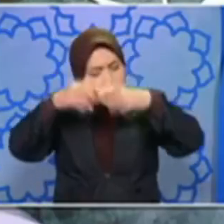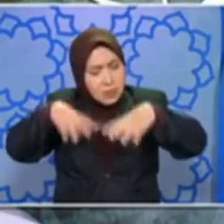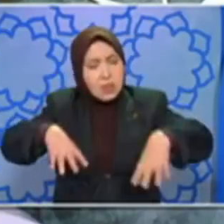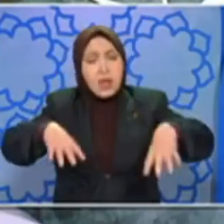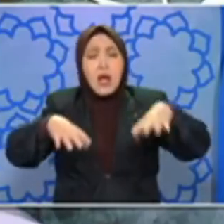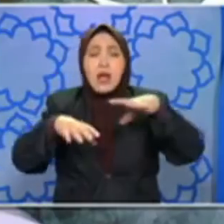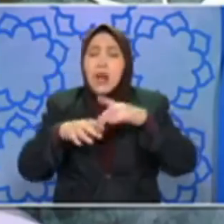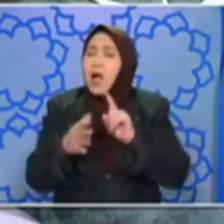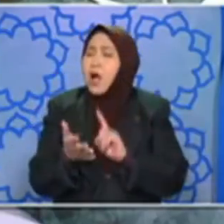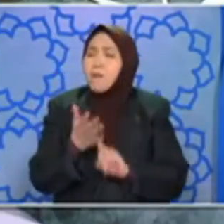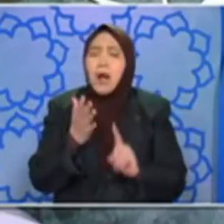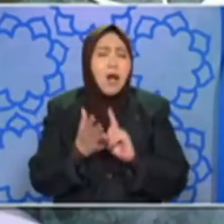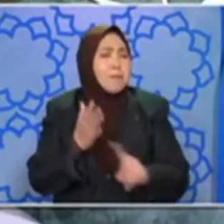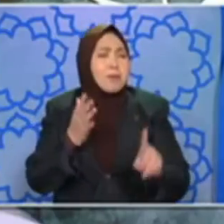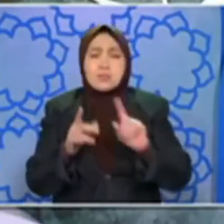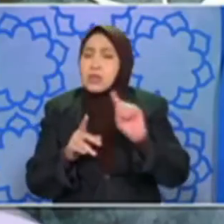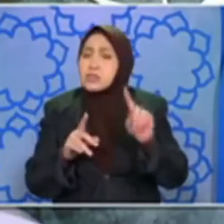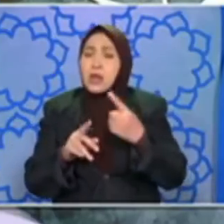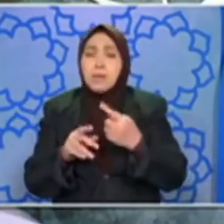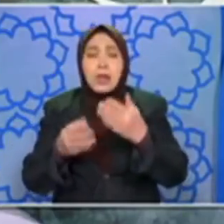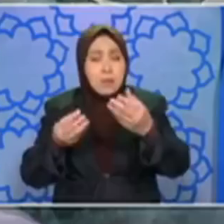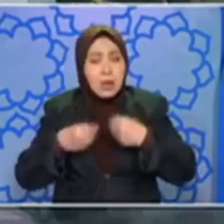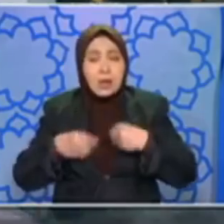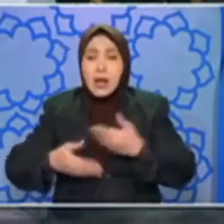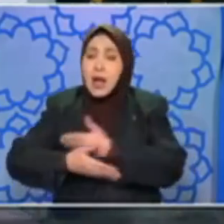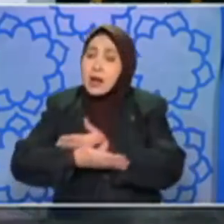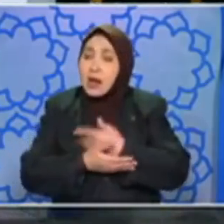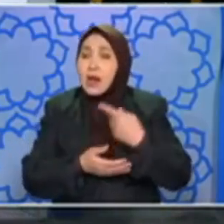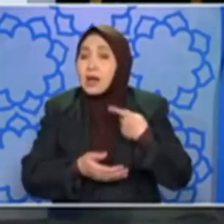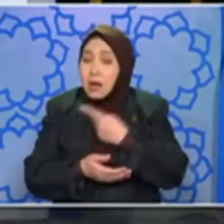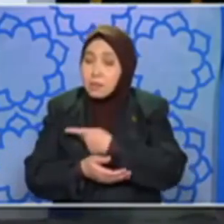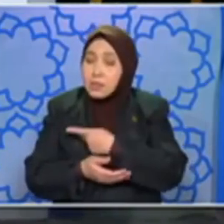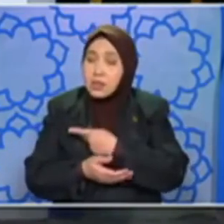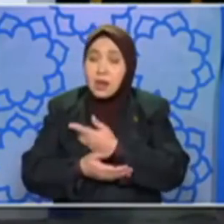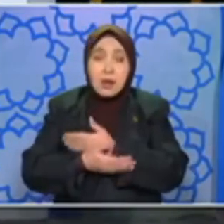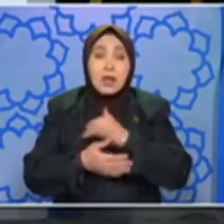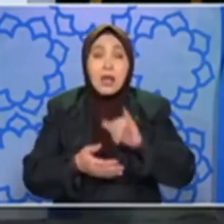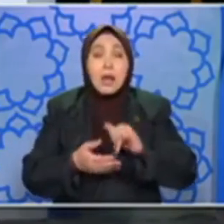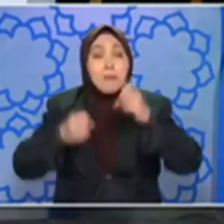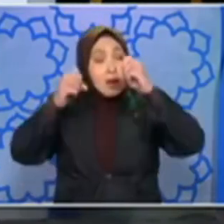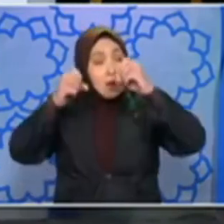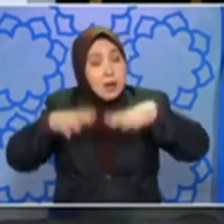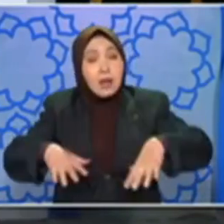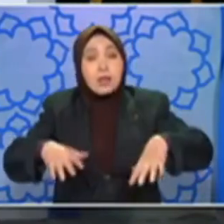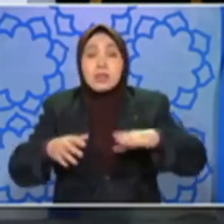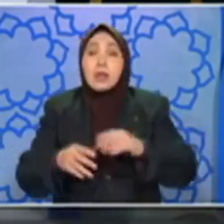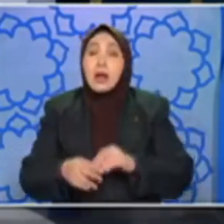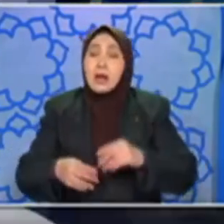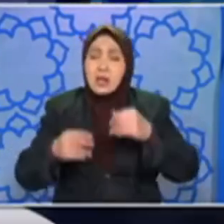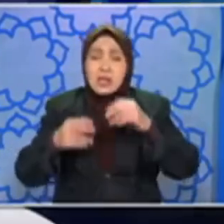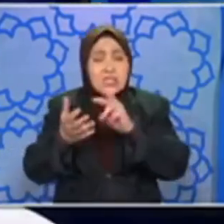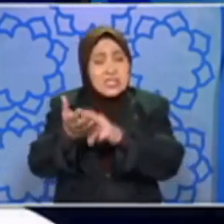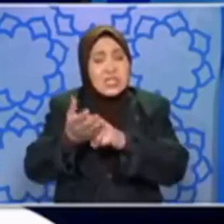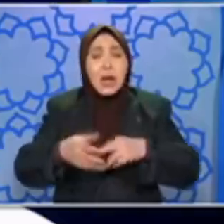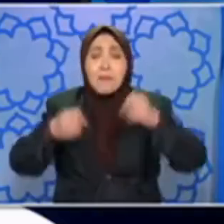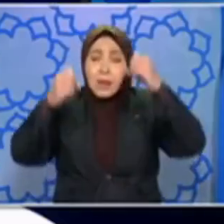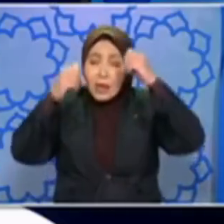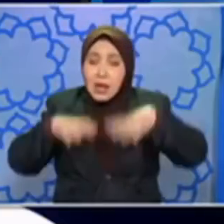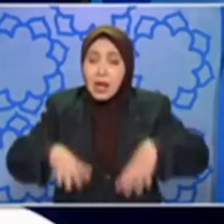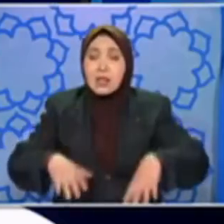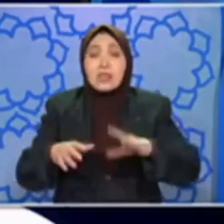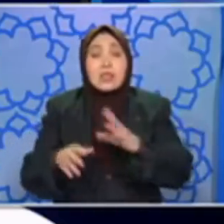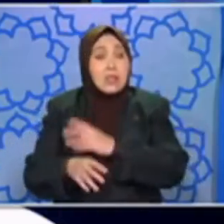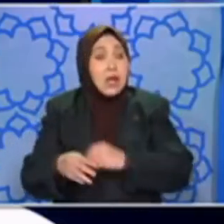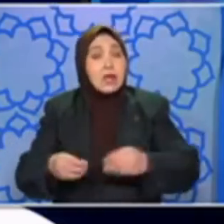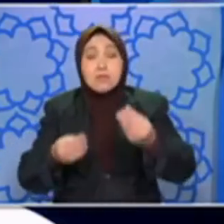kepada apa sahaja yang Kau berikan kepada kami, anak-anak kami, ya Allah, anak-anak yang berkat, ya Allah, rezeki yang berkat, ya Allah. Ya Allah Tuhan